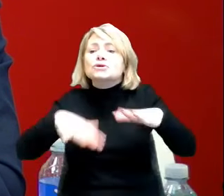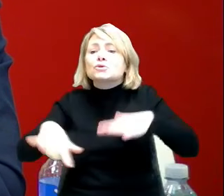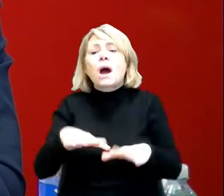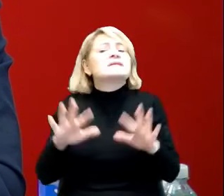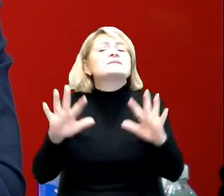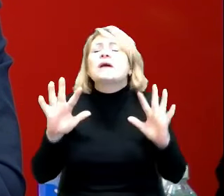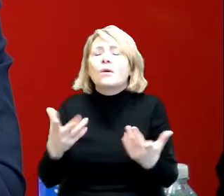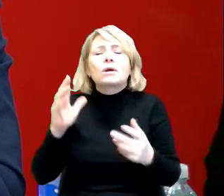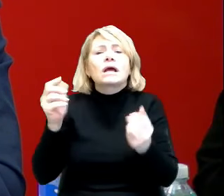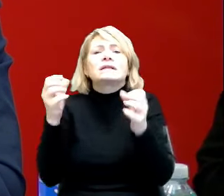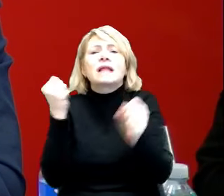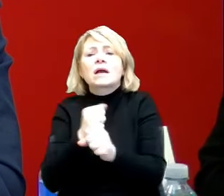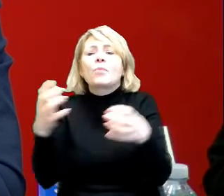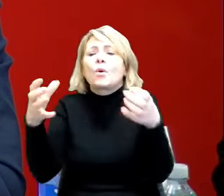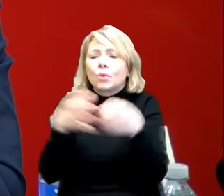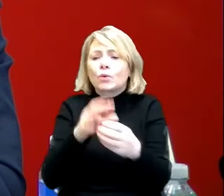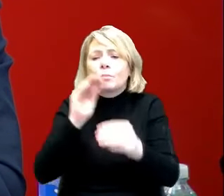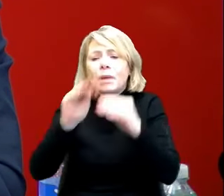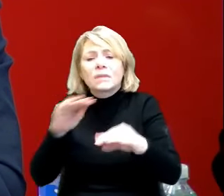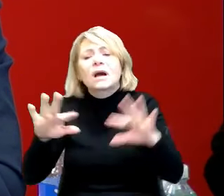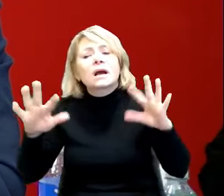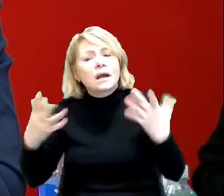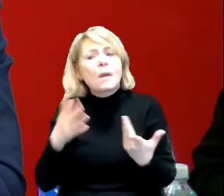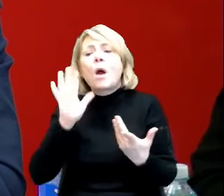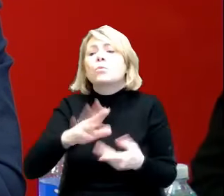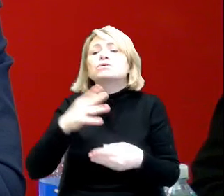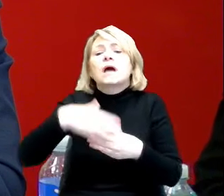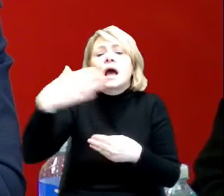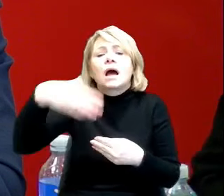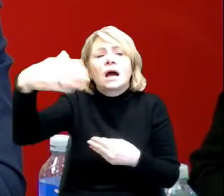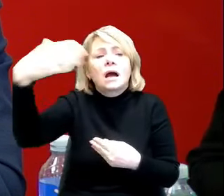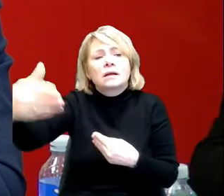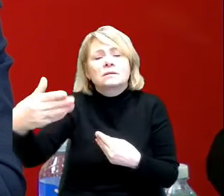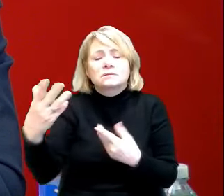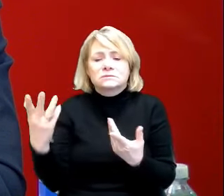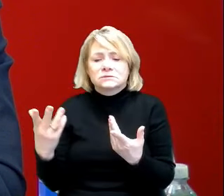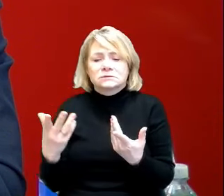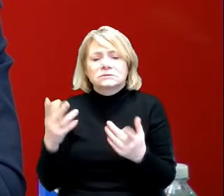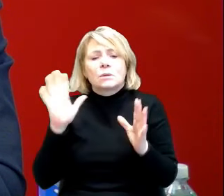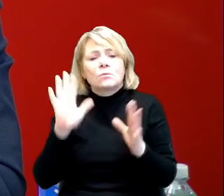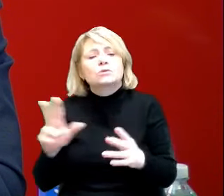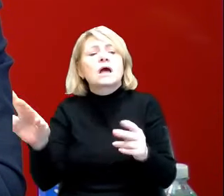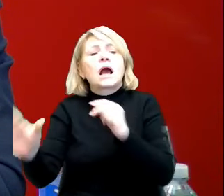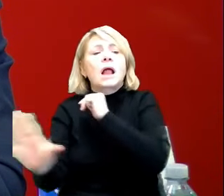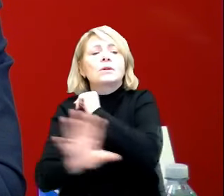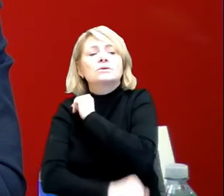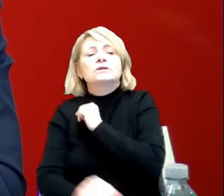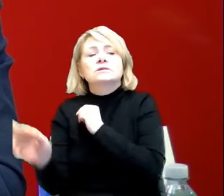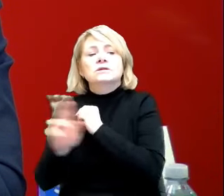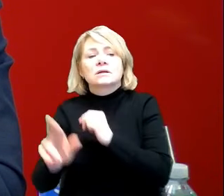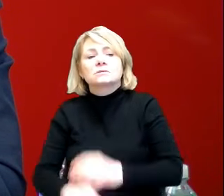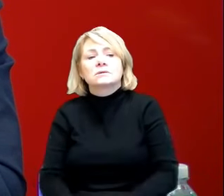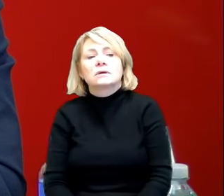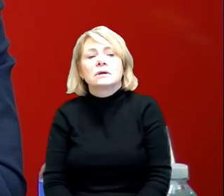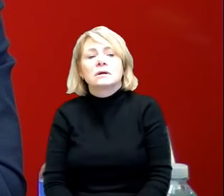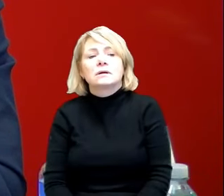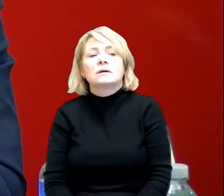komunikuoja veikia ir kokie bus būtent sprendiniai galutiniai rezultatai šitame visame